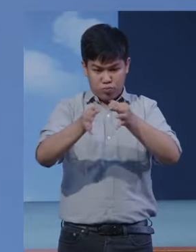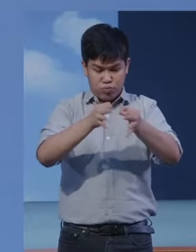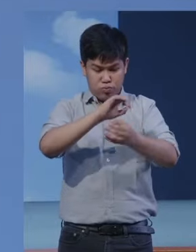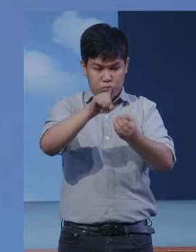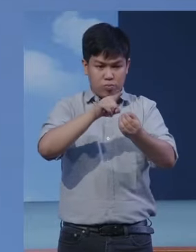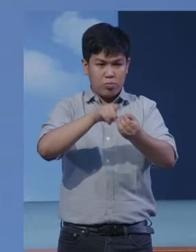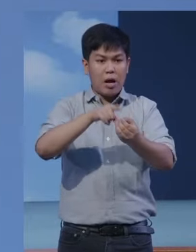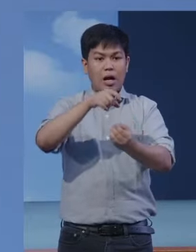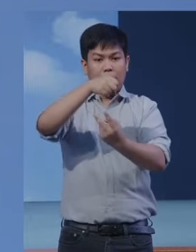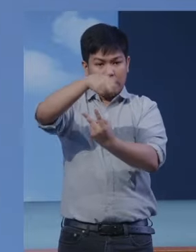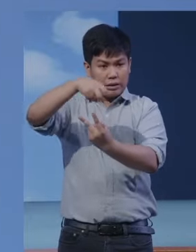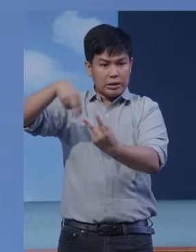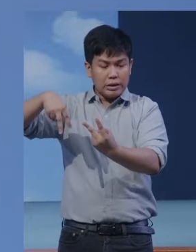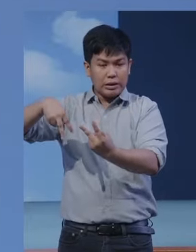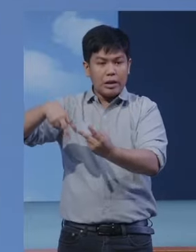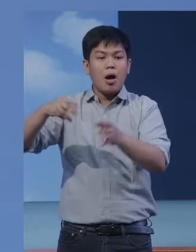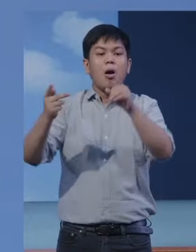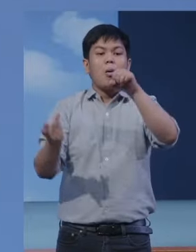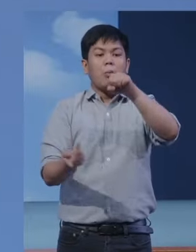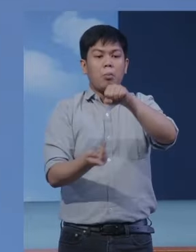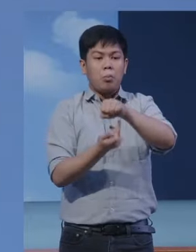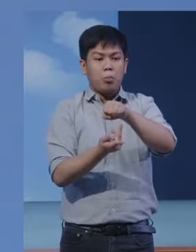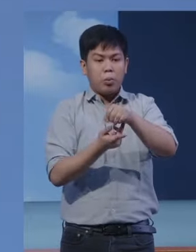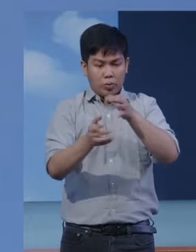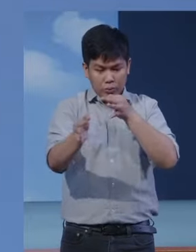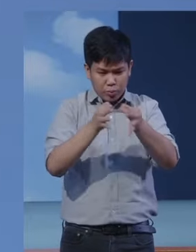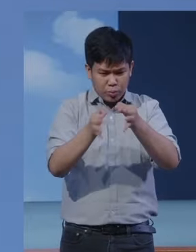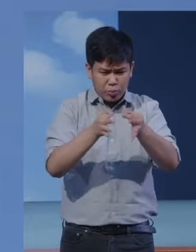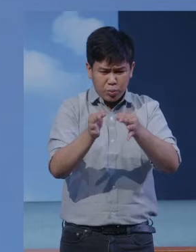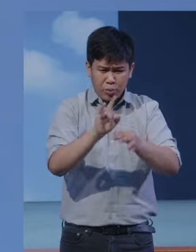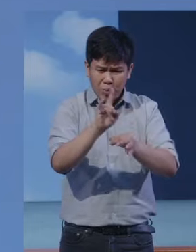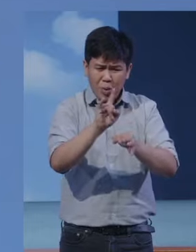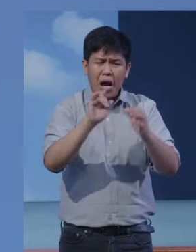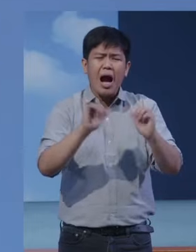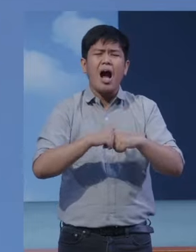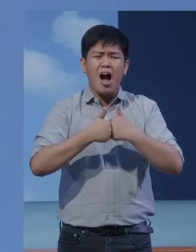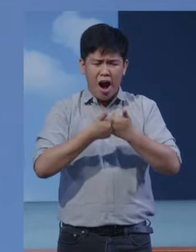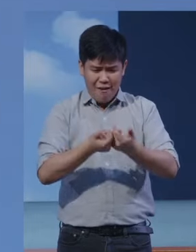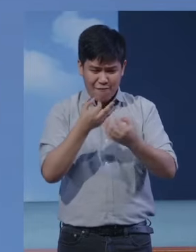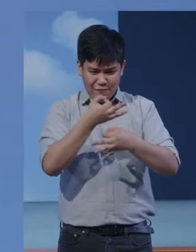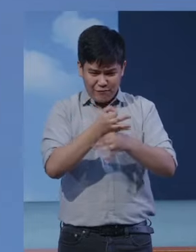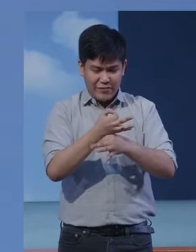immorality pinaliwanag niya ang mga bagay tungkol sa pag-asawa